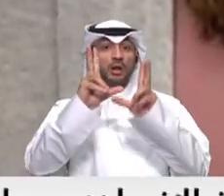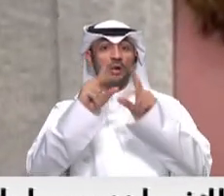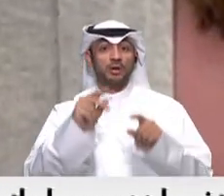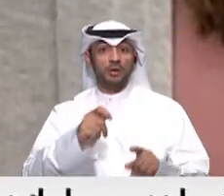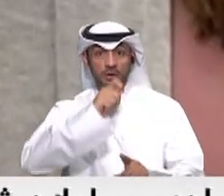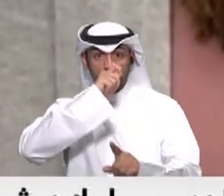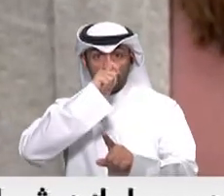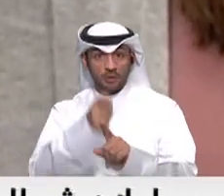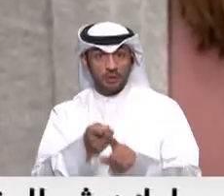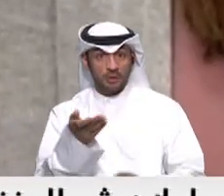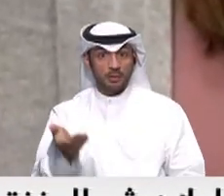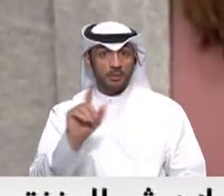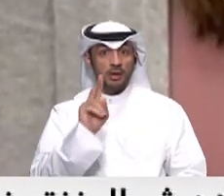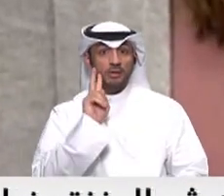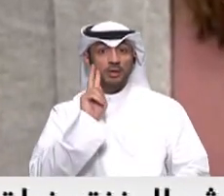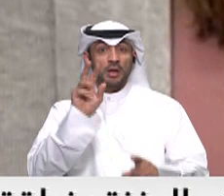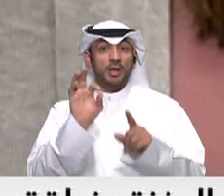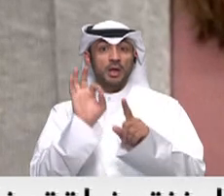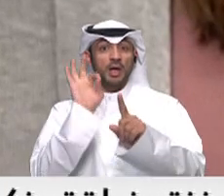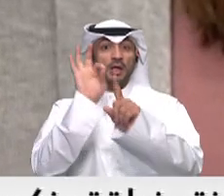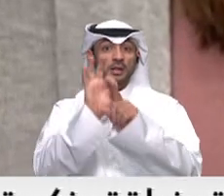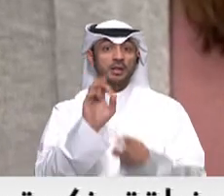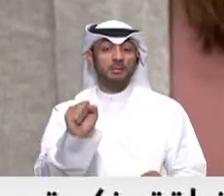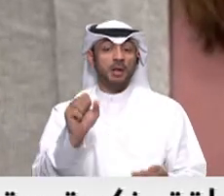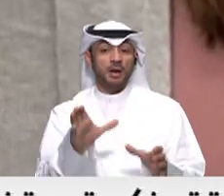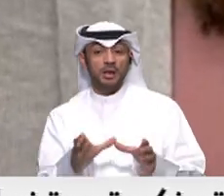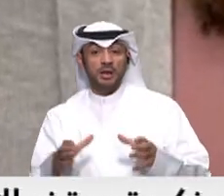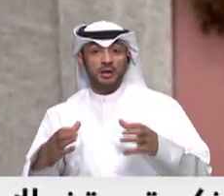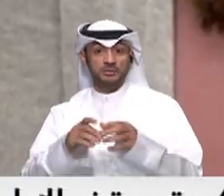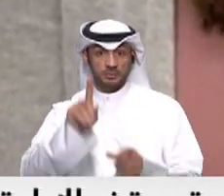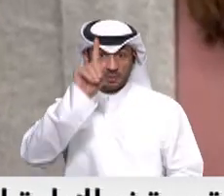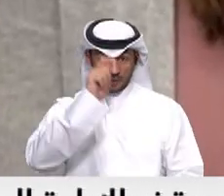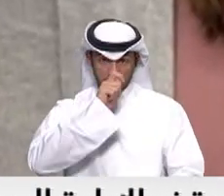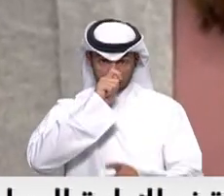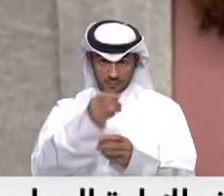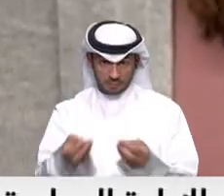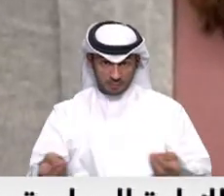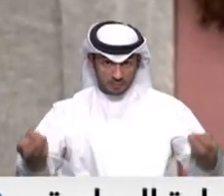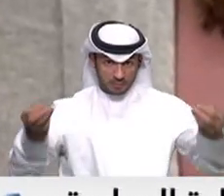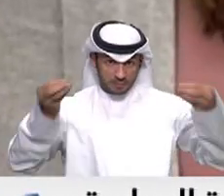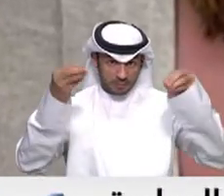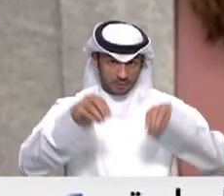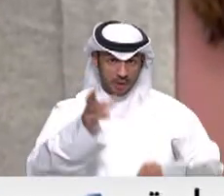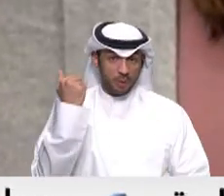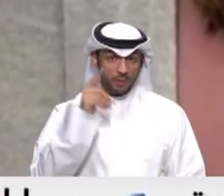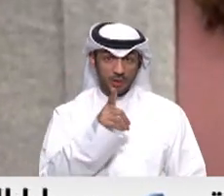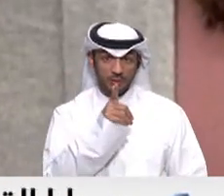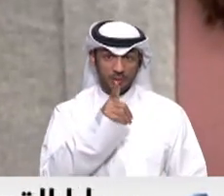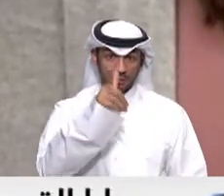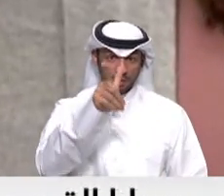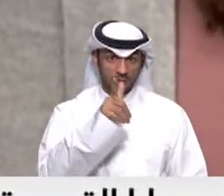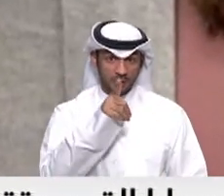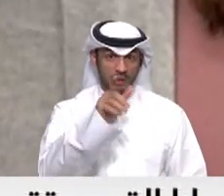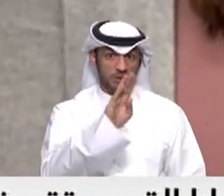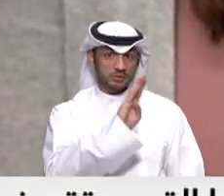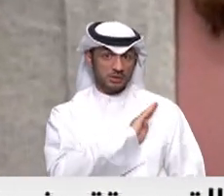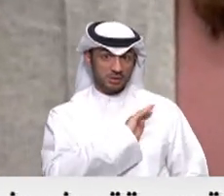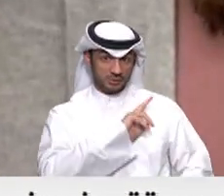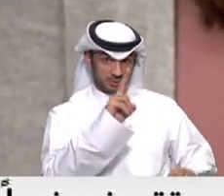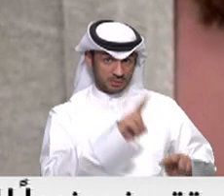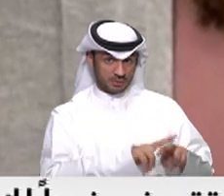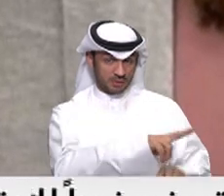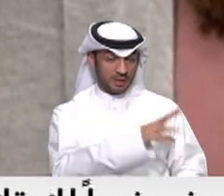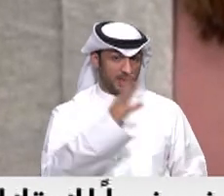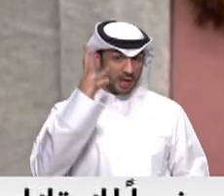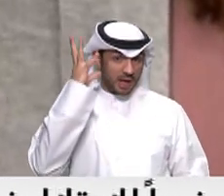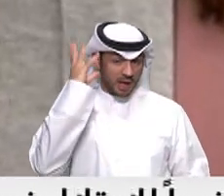على الركيزة المالية لحزب الله. وهذا طبعا يدل على ما كنا نقوله، أن الجيش الإسرائيلي لا يريد